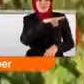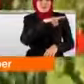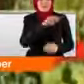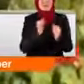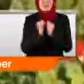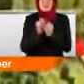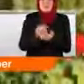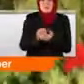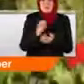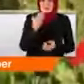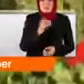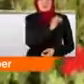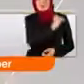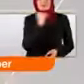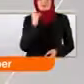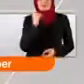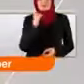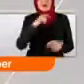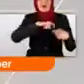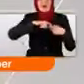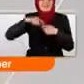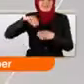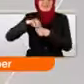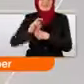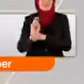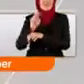tarafından atladı ve kayıplara karıştı